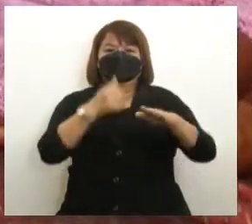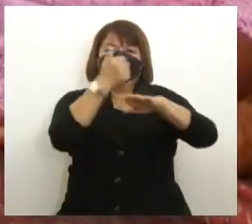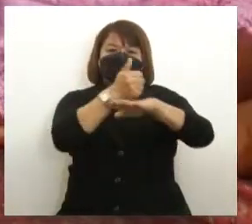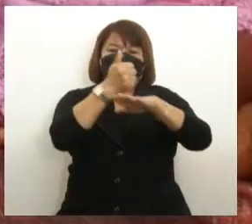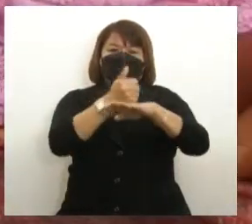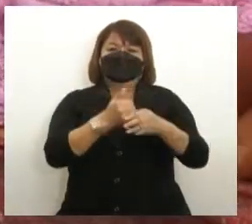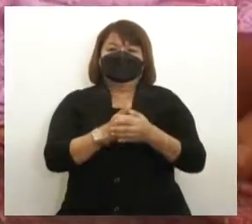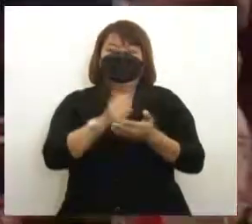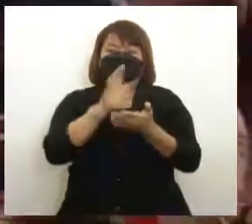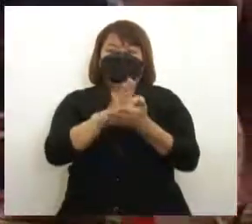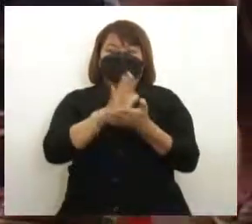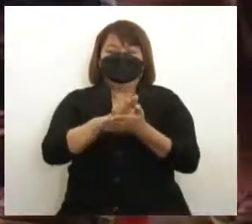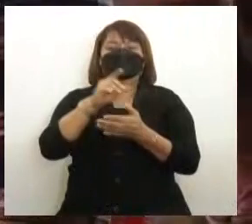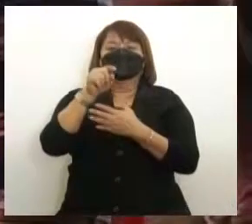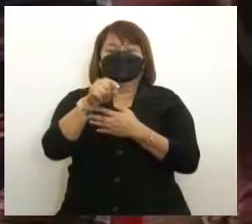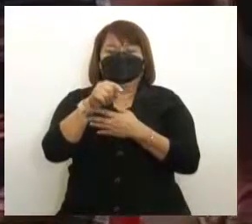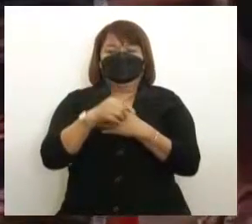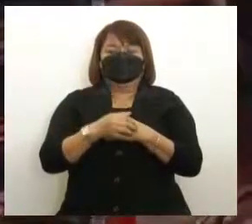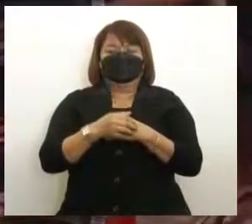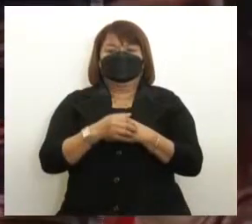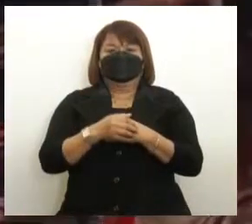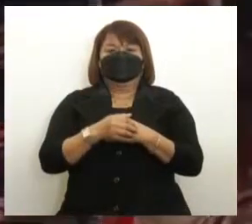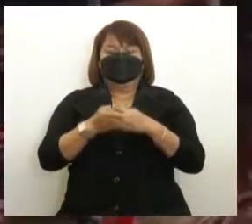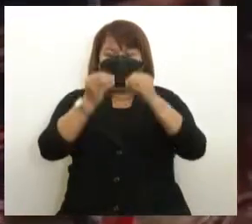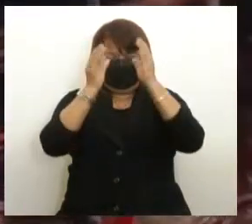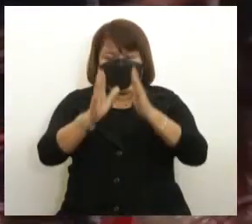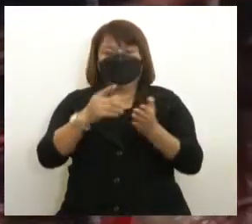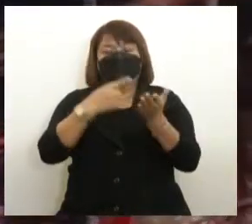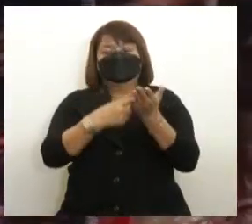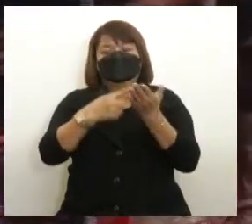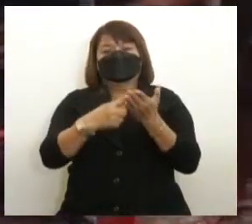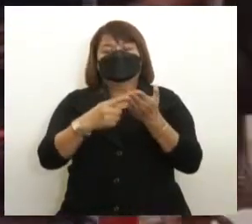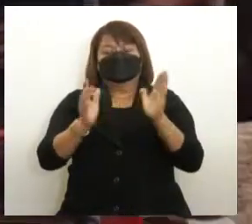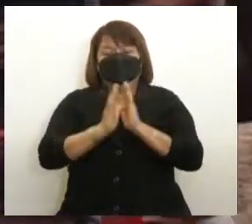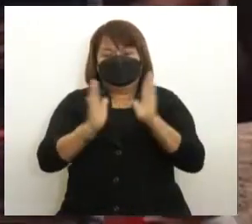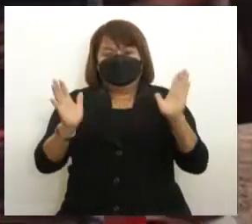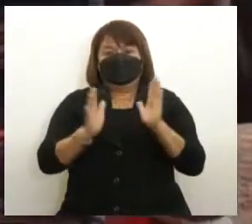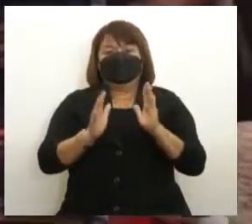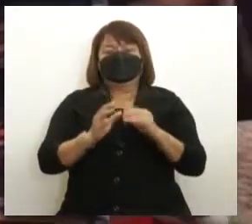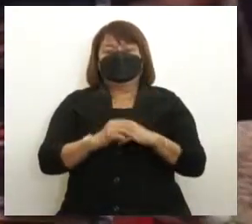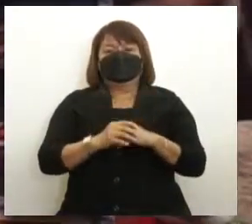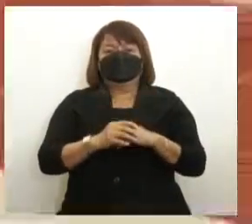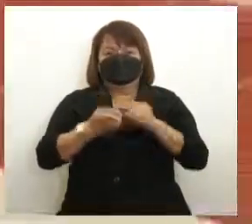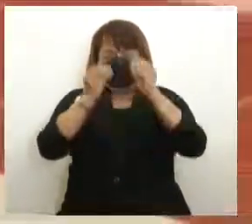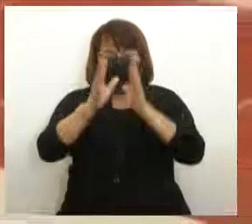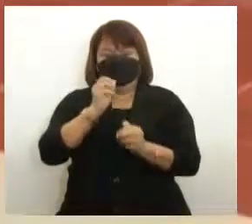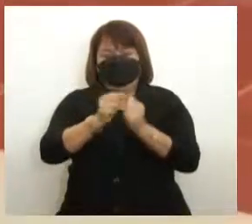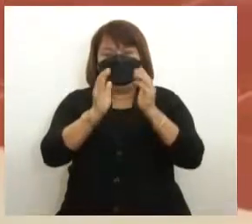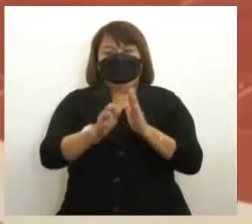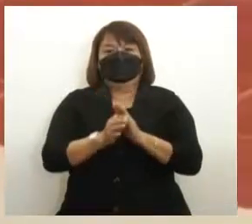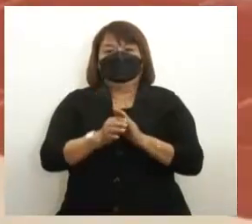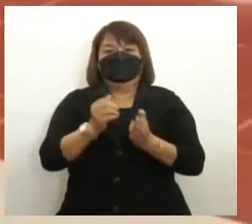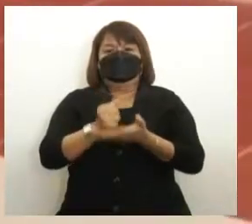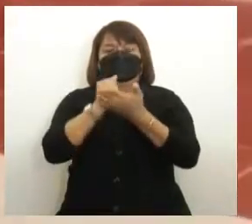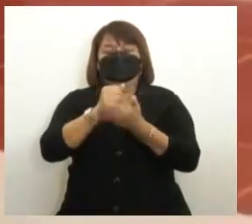ยการโรงเรียนกุดซุ่มวิทยาและคุณครูที่ปรึกษาจ้าและคุณครูทุกท่านที่ดู